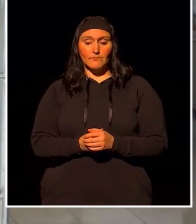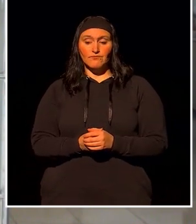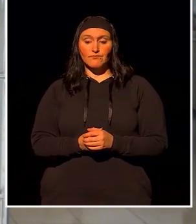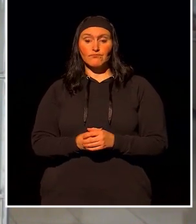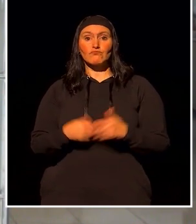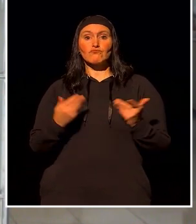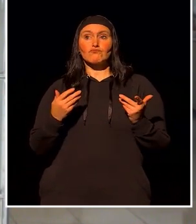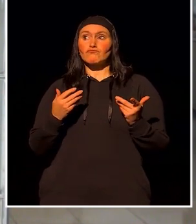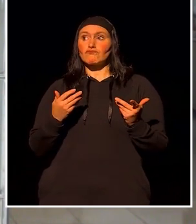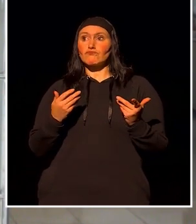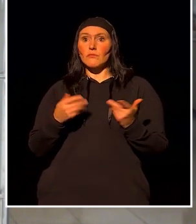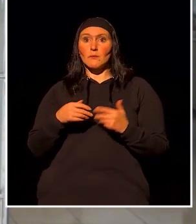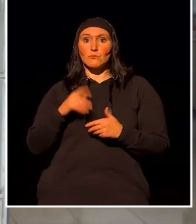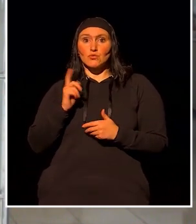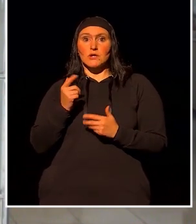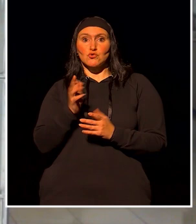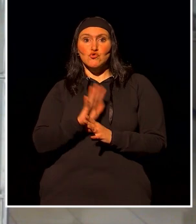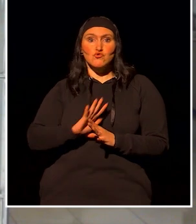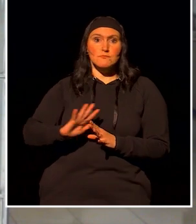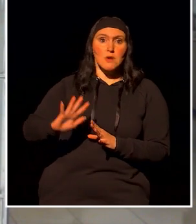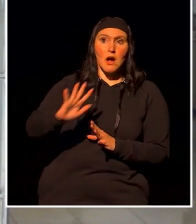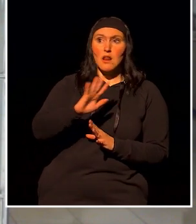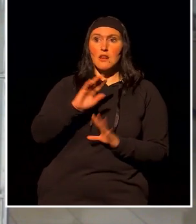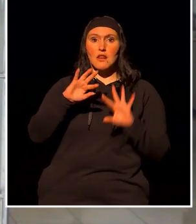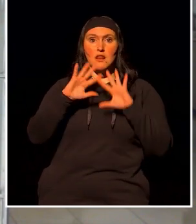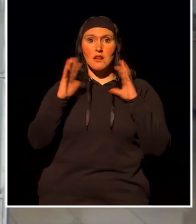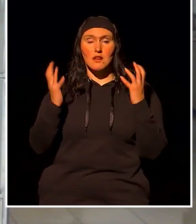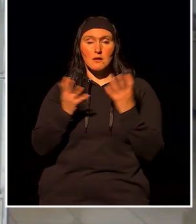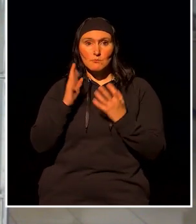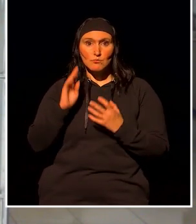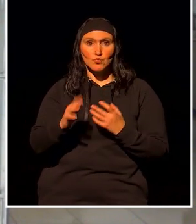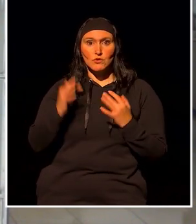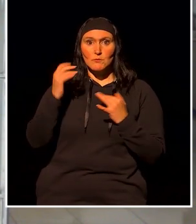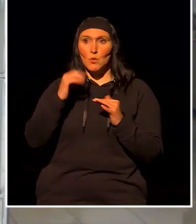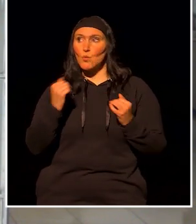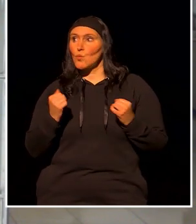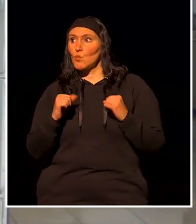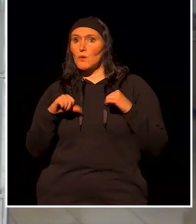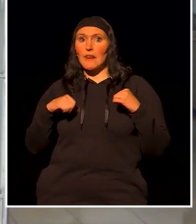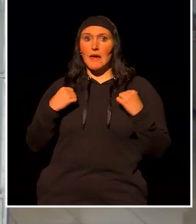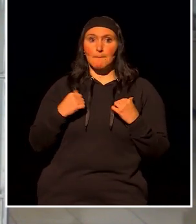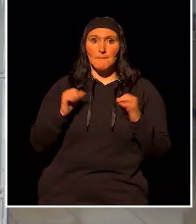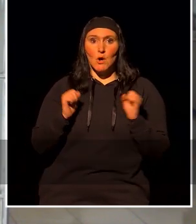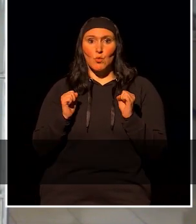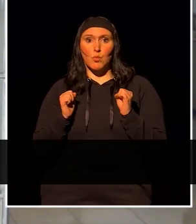prekär, dass das Leben prekär ist, ne? Und dass es deswegen ganz klar